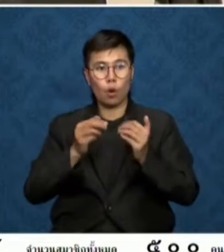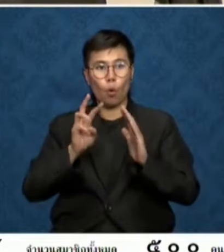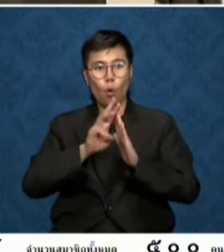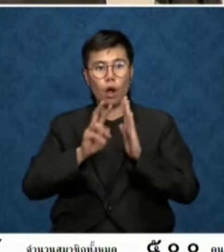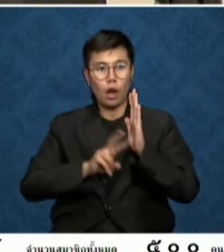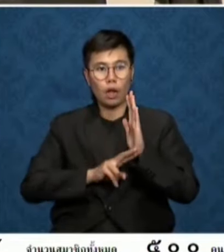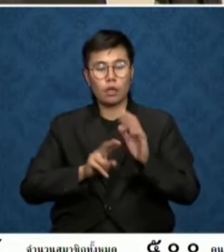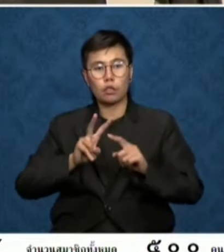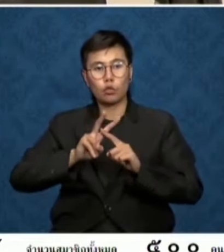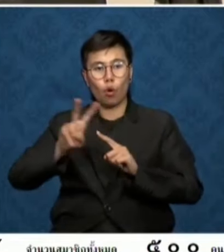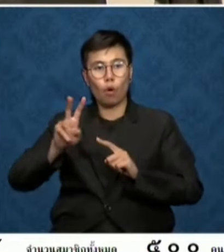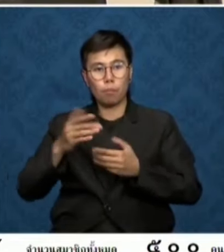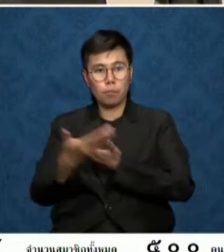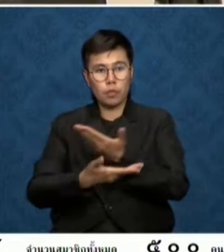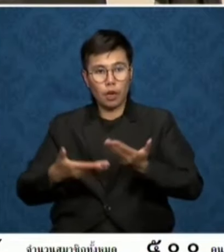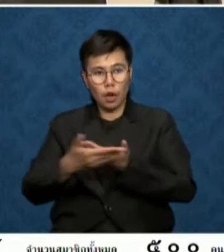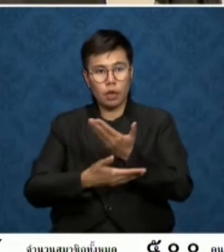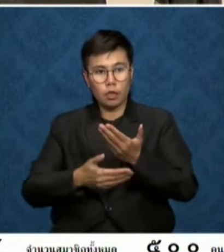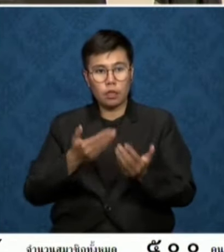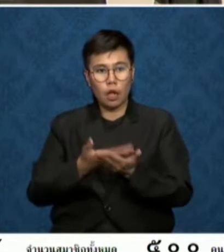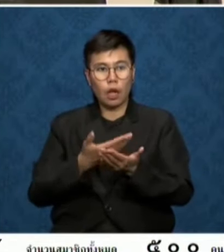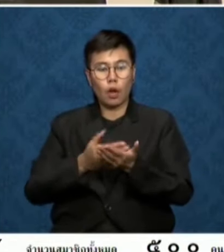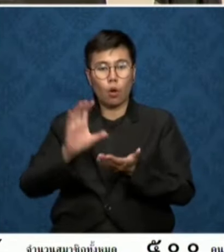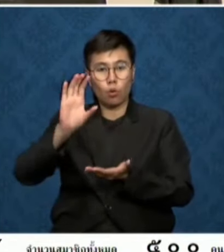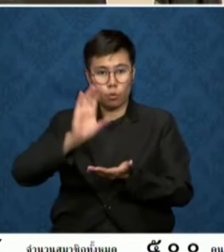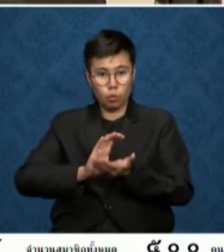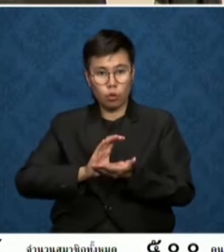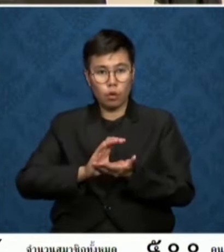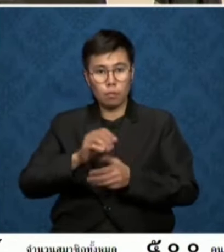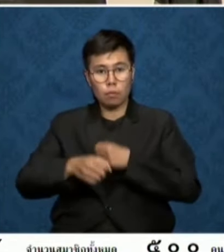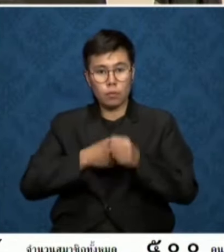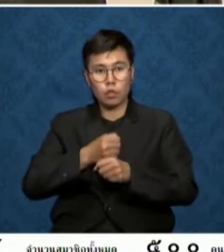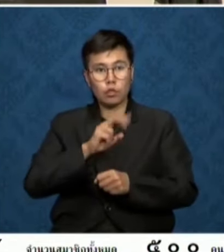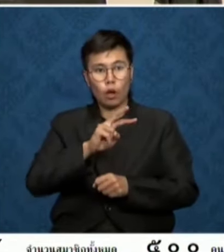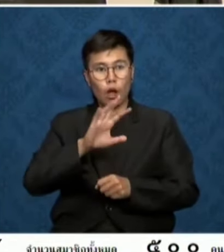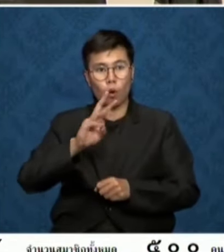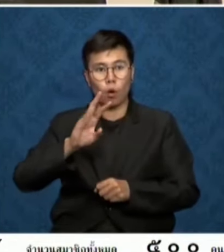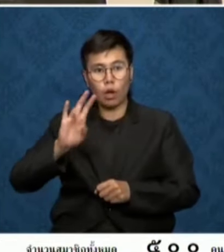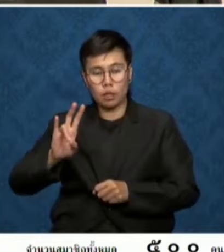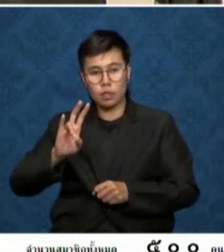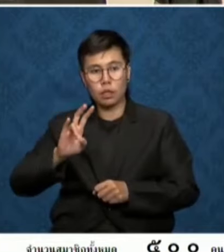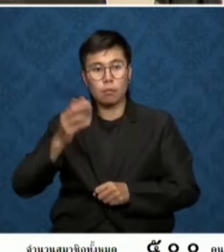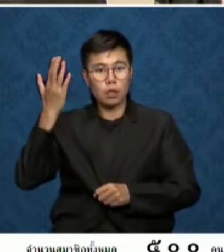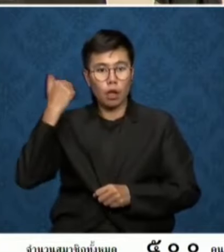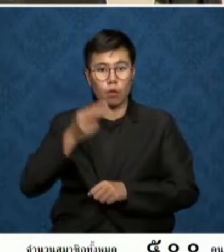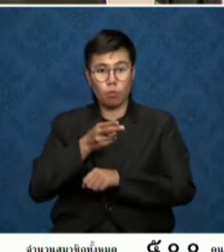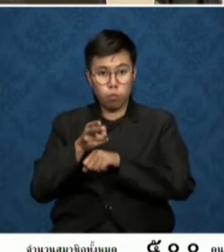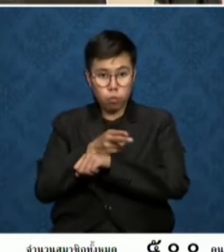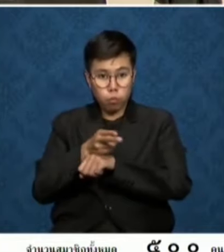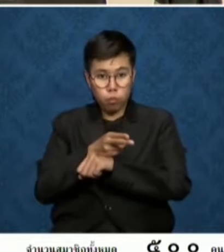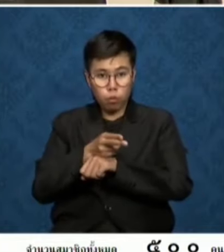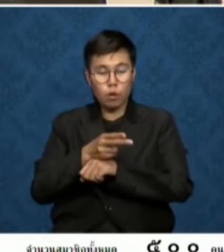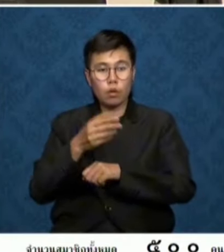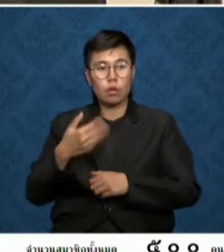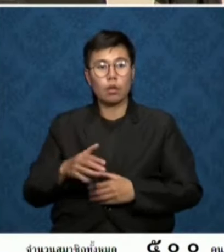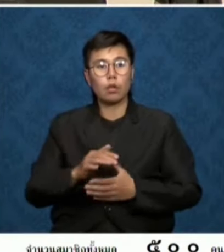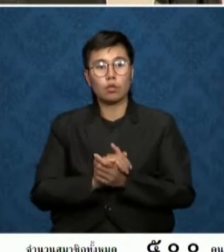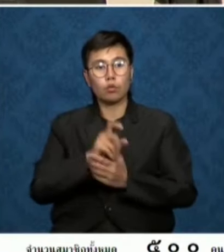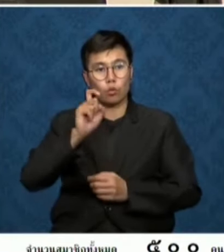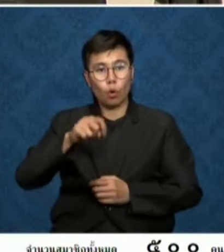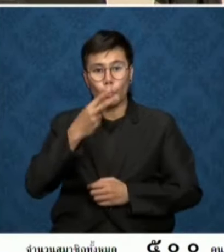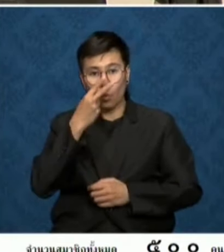ที่2นะคะในการพิจารณาร่างงบประมาณรายจ่ายประจำปี2567ตั้งแต่คลิปเมื่อสักครู่เนี่ยค่ะต้องรบกวนท่าน